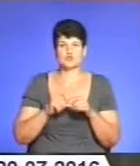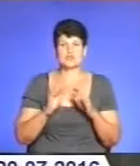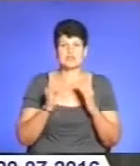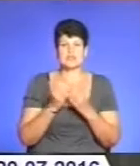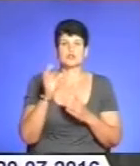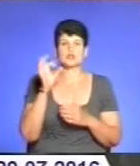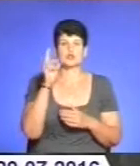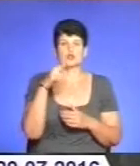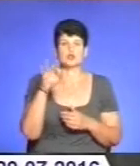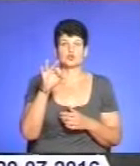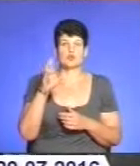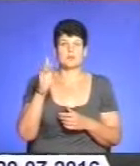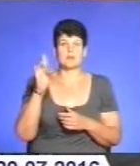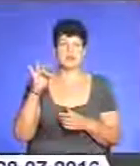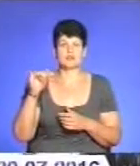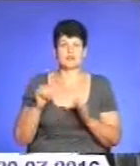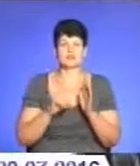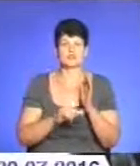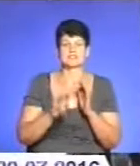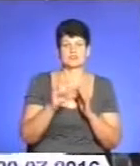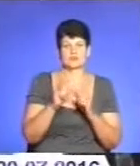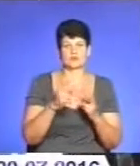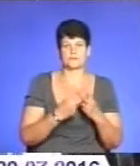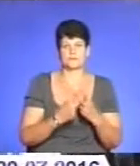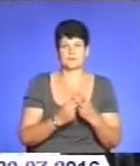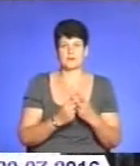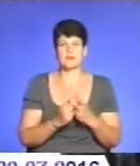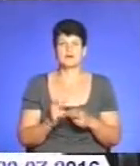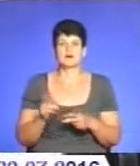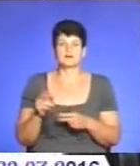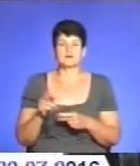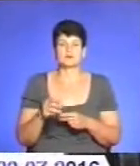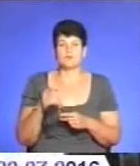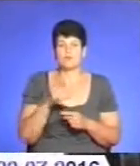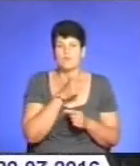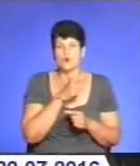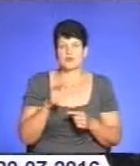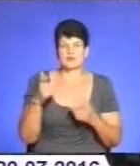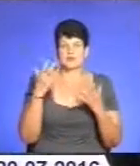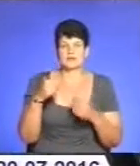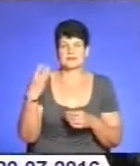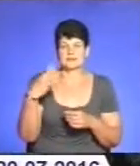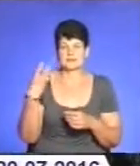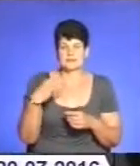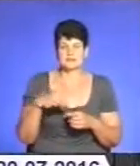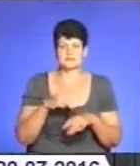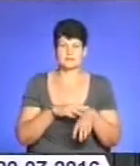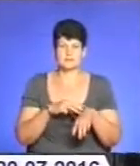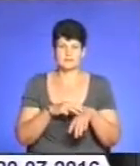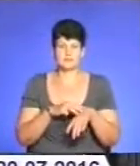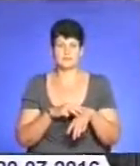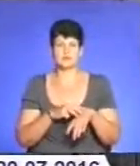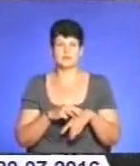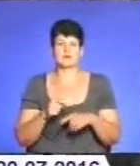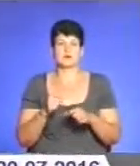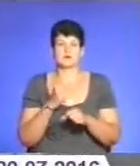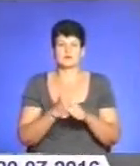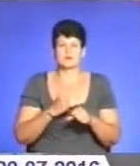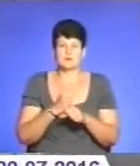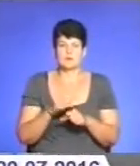Добривицької ВК-63. Впродовж дня 30 оперативників вдосконалювали та відпрацьовували свої дії по припиненню масових